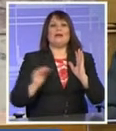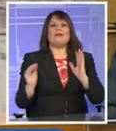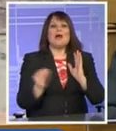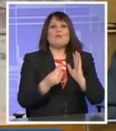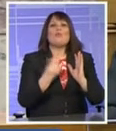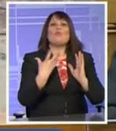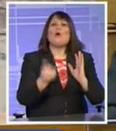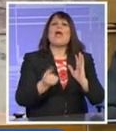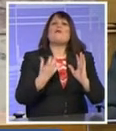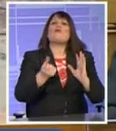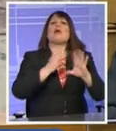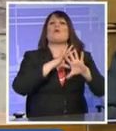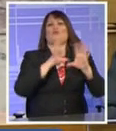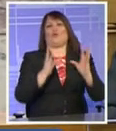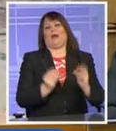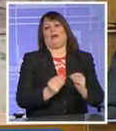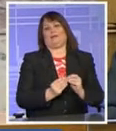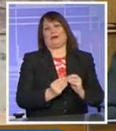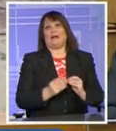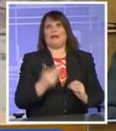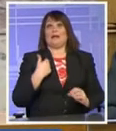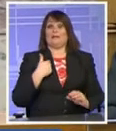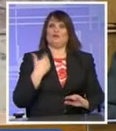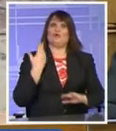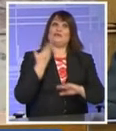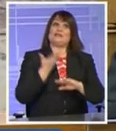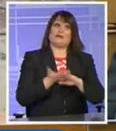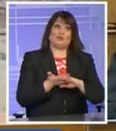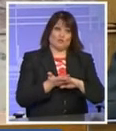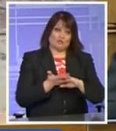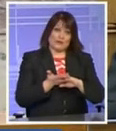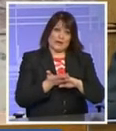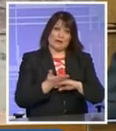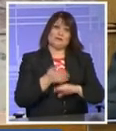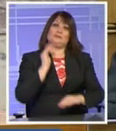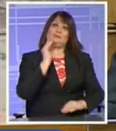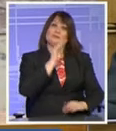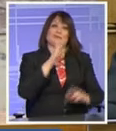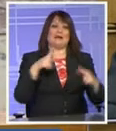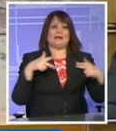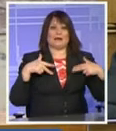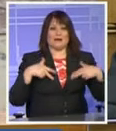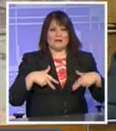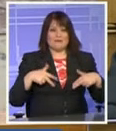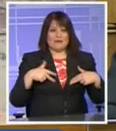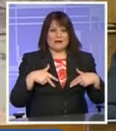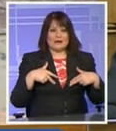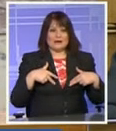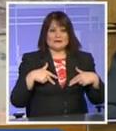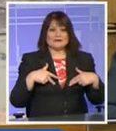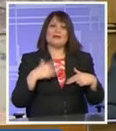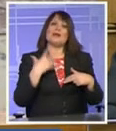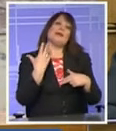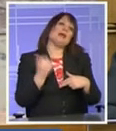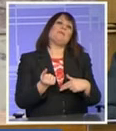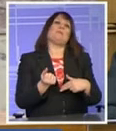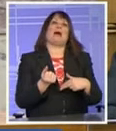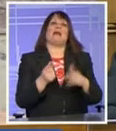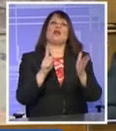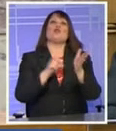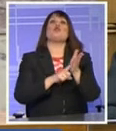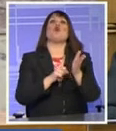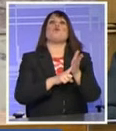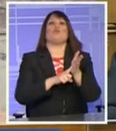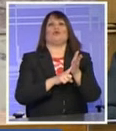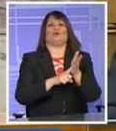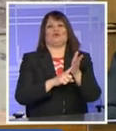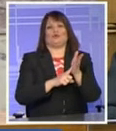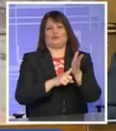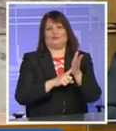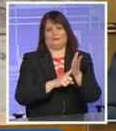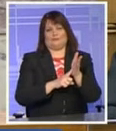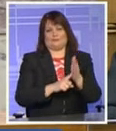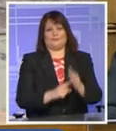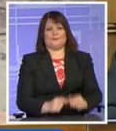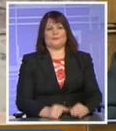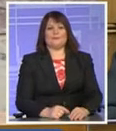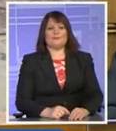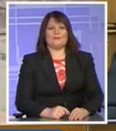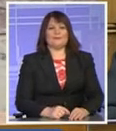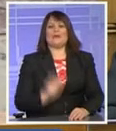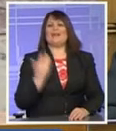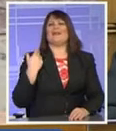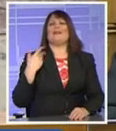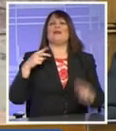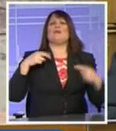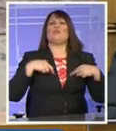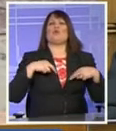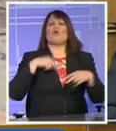Έσχες. Γι' αυτό και ζητούσα από την κυβέρνηση να υπάρξει σχετική νομοθετική πρωτοβουλία. Ο μέχρι πρότινος